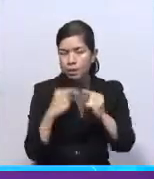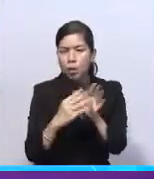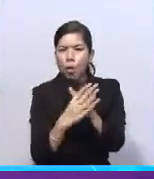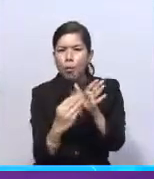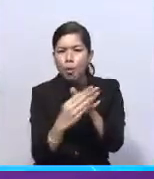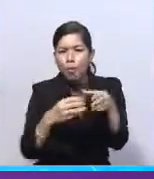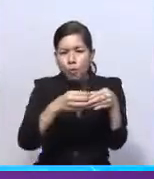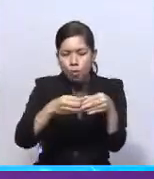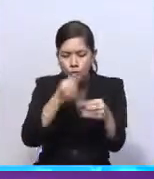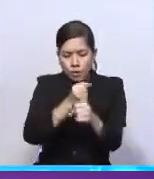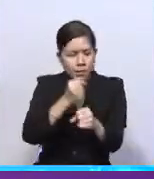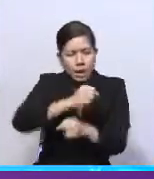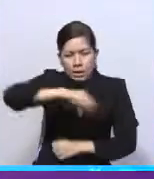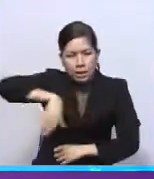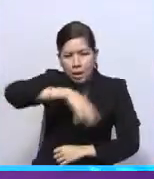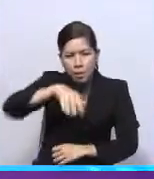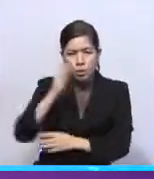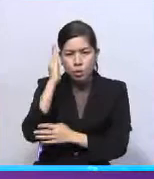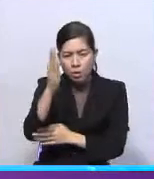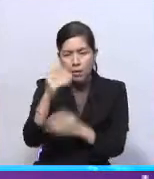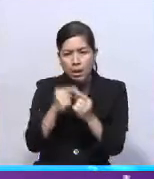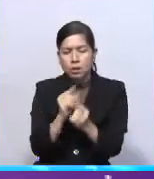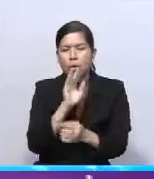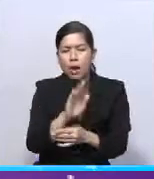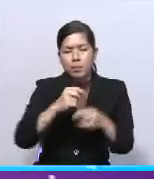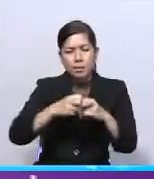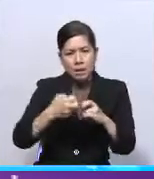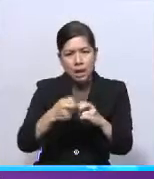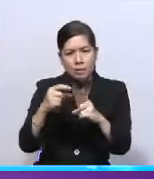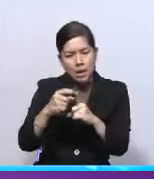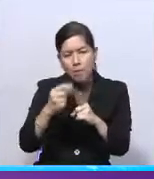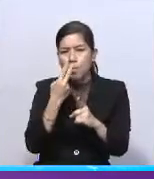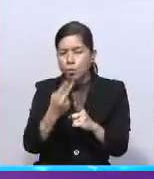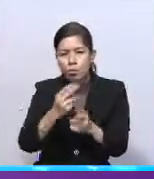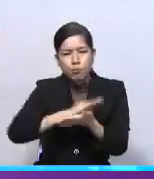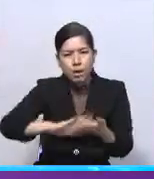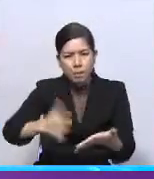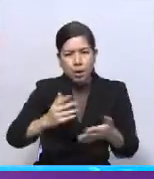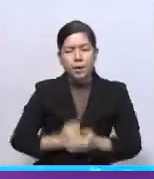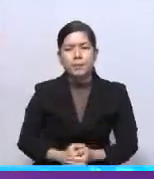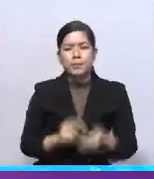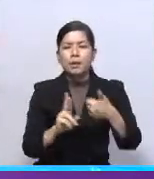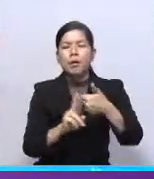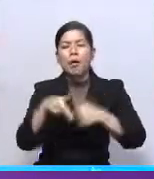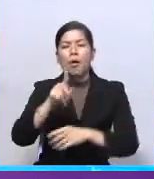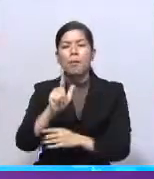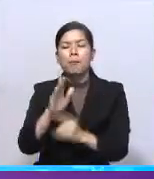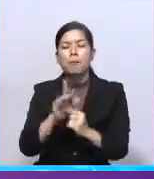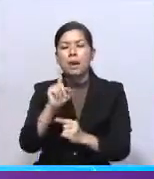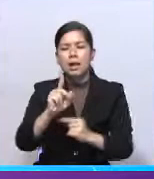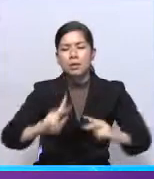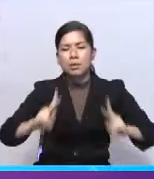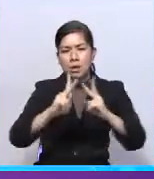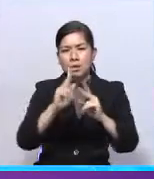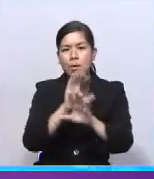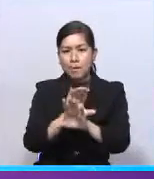ที่ระดับปฏิบัติทุกคนค่ะไม่ให้เกิดความผิดพลาดขึ้นมาอีกค่ะ ขณะที่นายนิสิต จันทร์สมวงศ์รองปลัดกระทรวงมหาดไทยในฐานะโฆษกของก